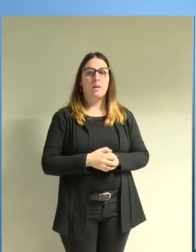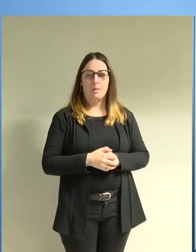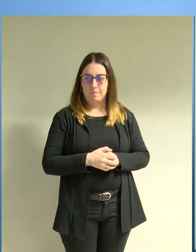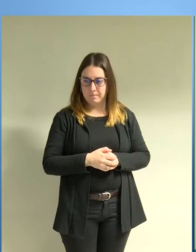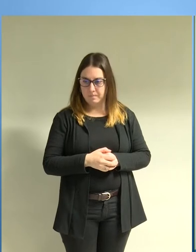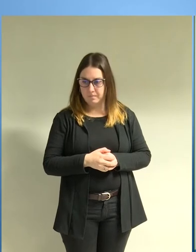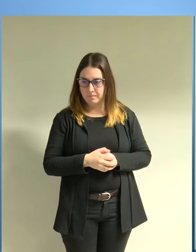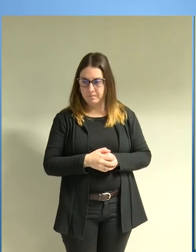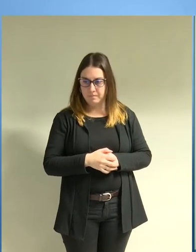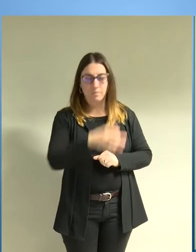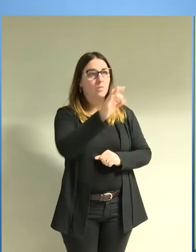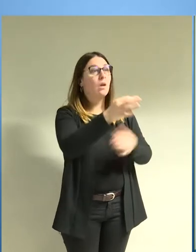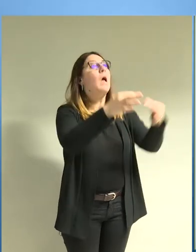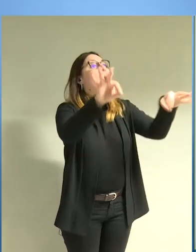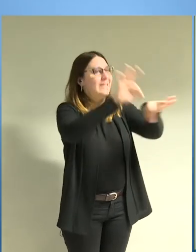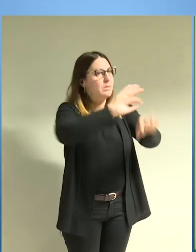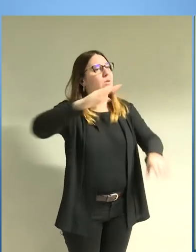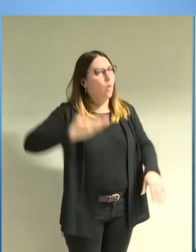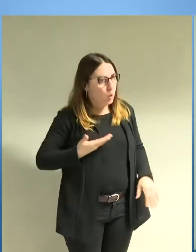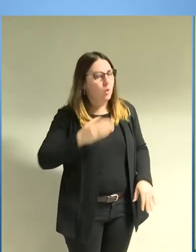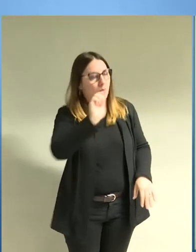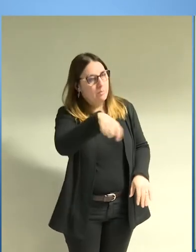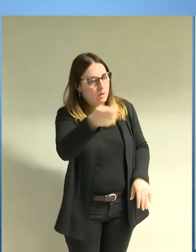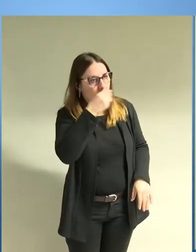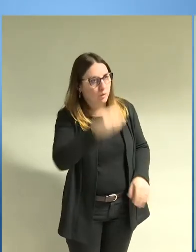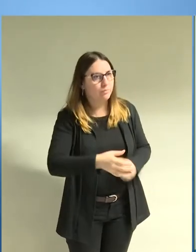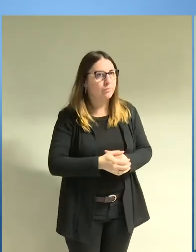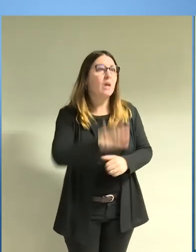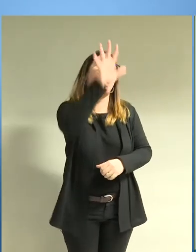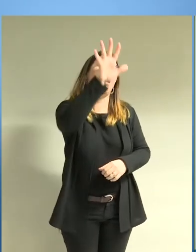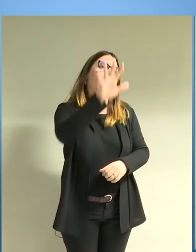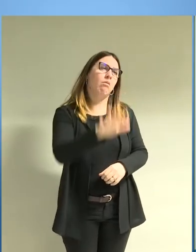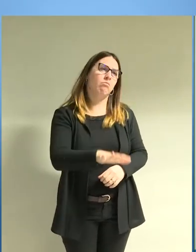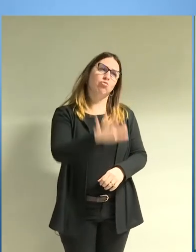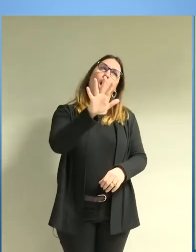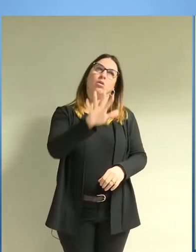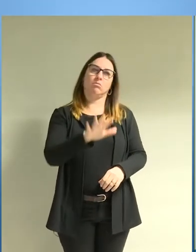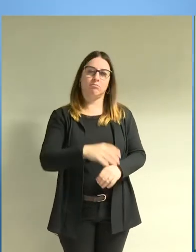oui oui dix minutes une fois que mel est reçu cinq allers